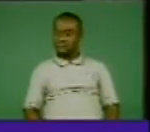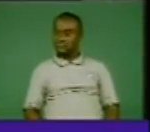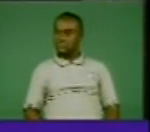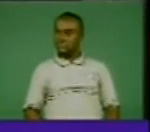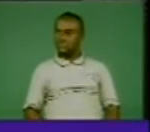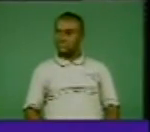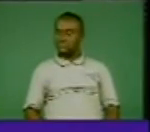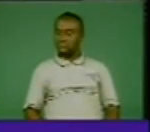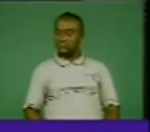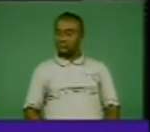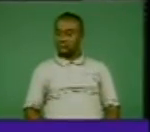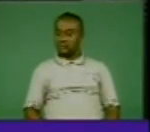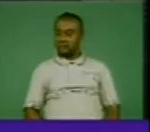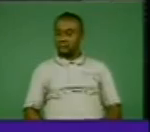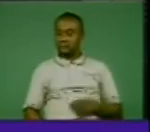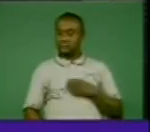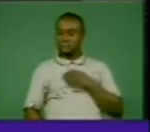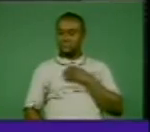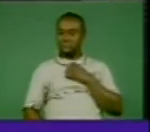Safi za huko.